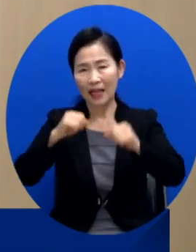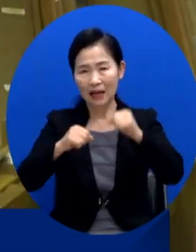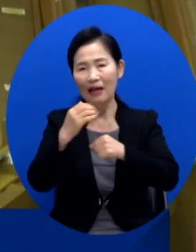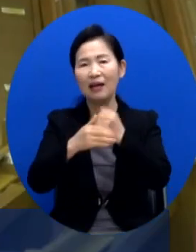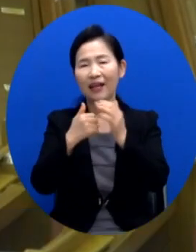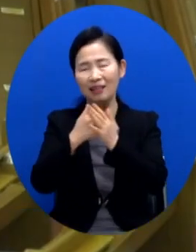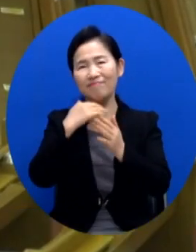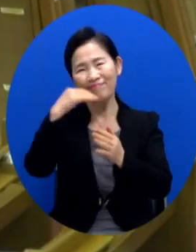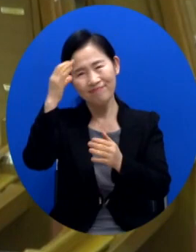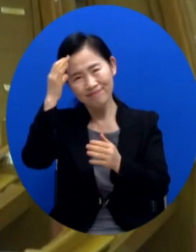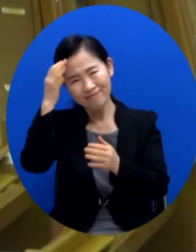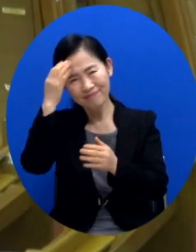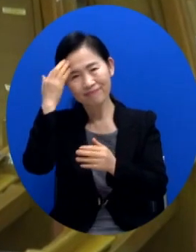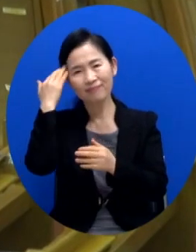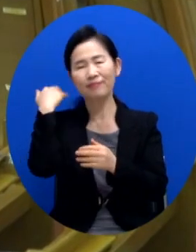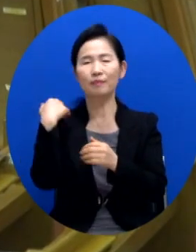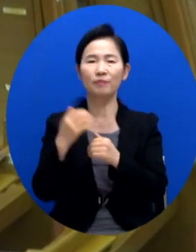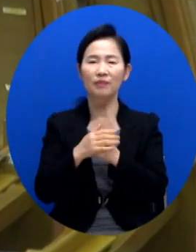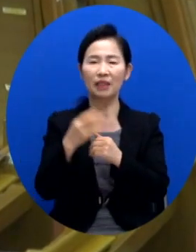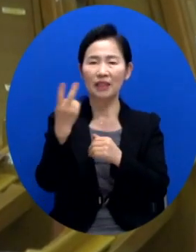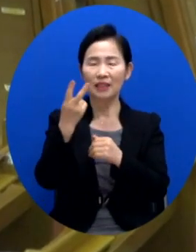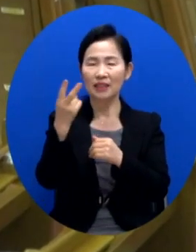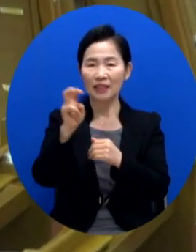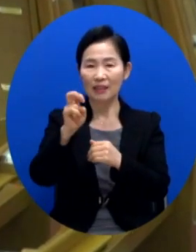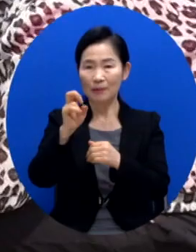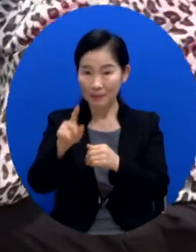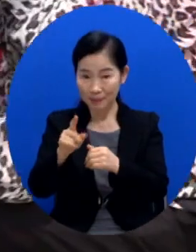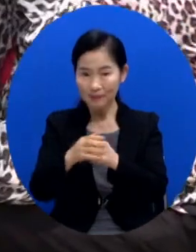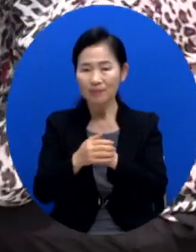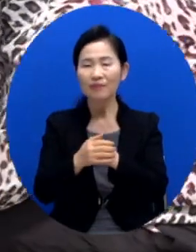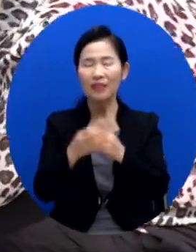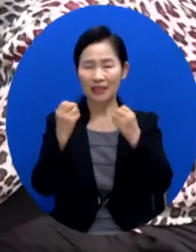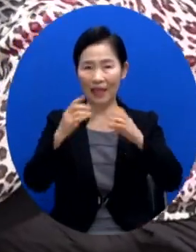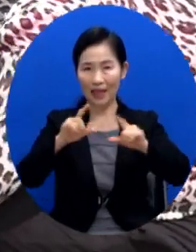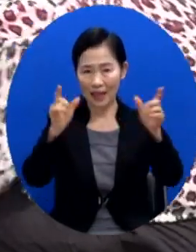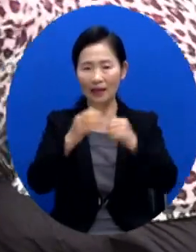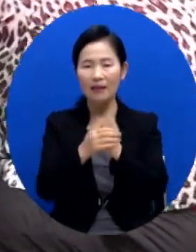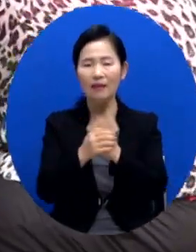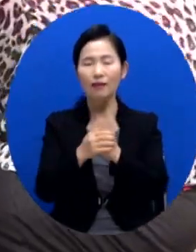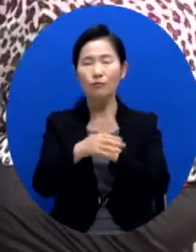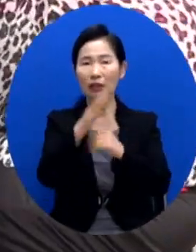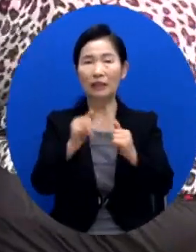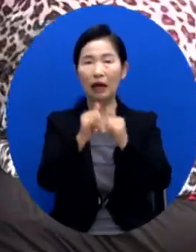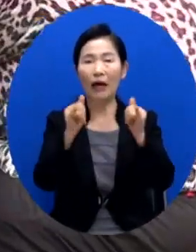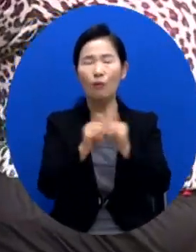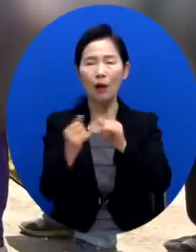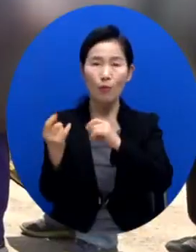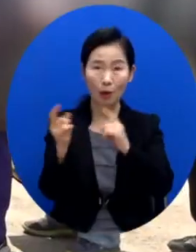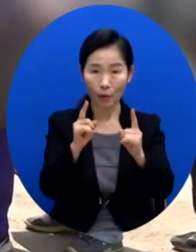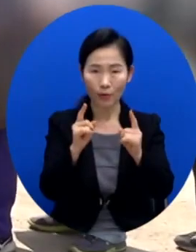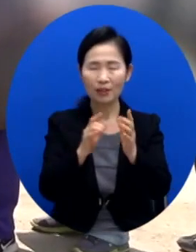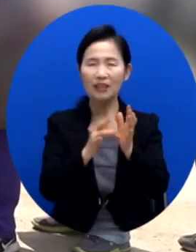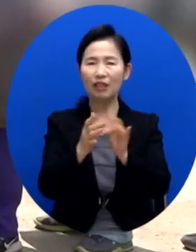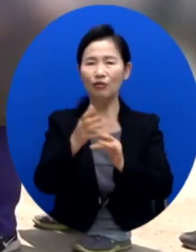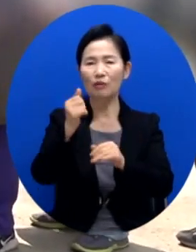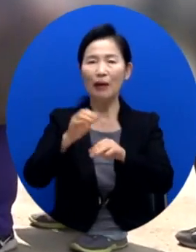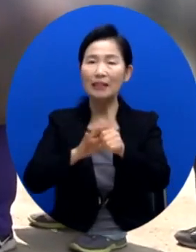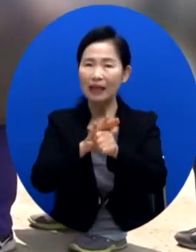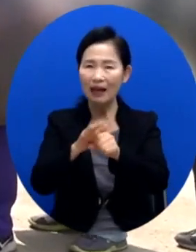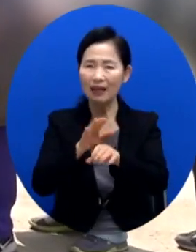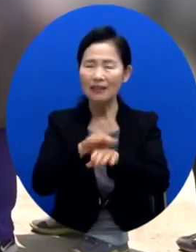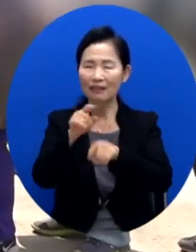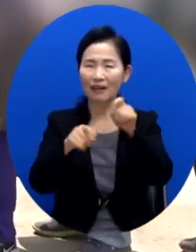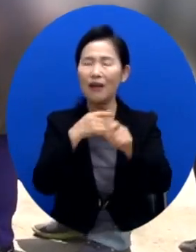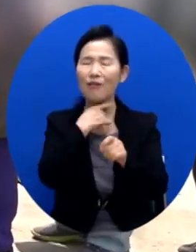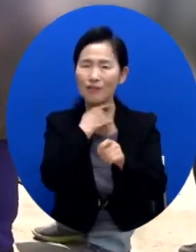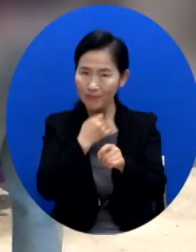좋겠습니다. 신축년 새해 한국교회 목회자들은 우리 사회의 회복과 예수님의 사랑을 실천하는 한 해가 되길